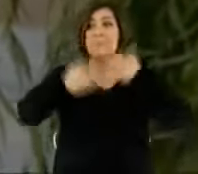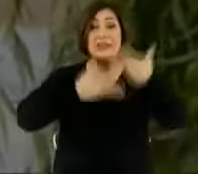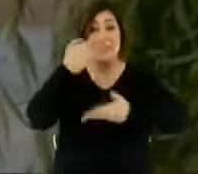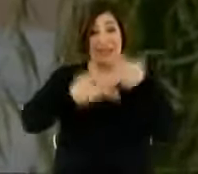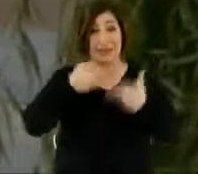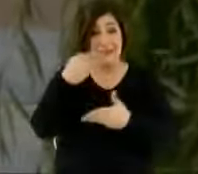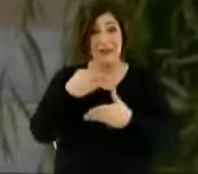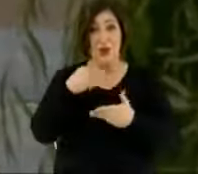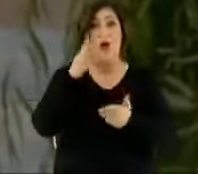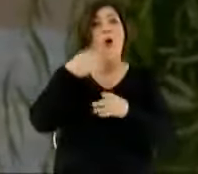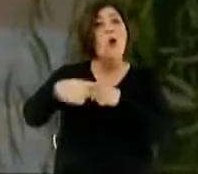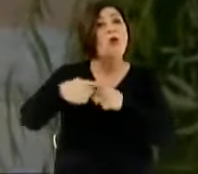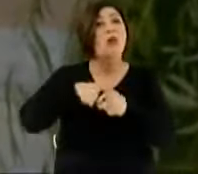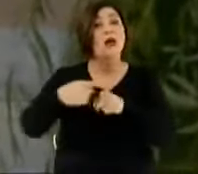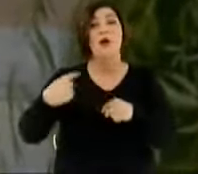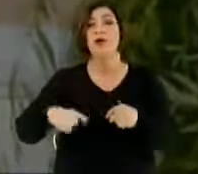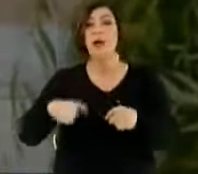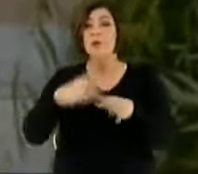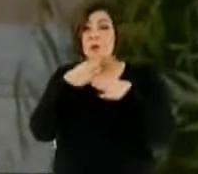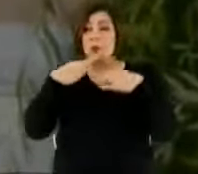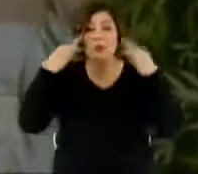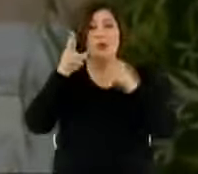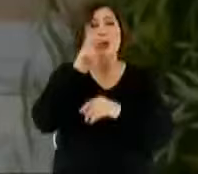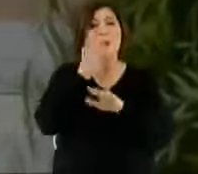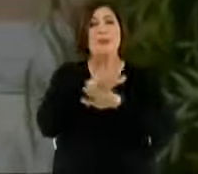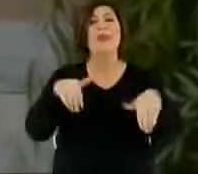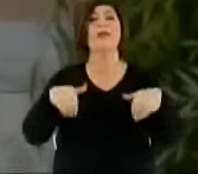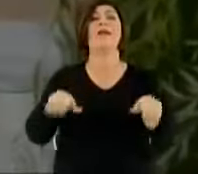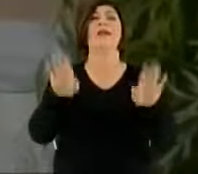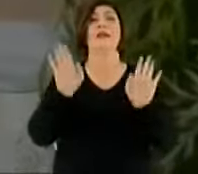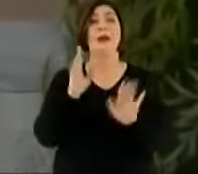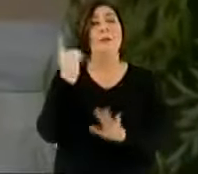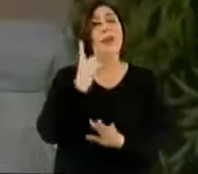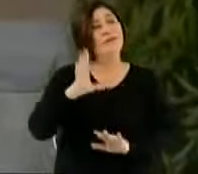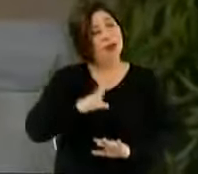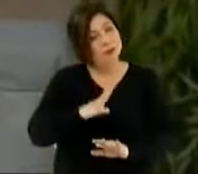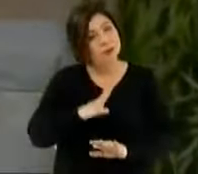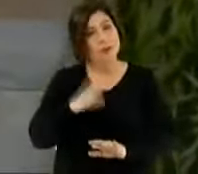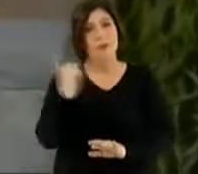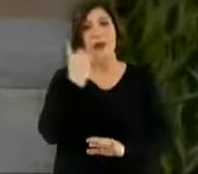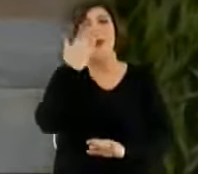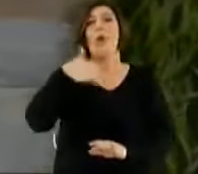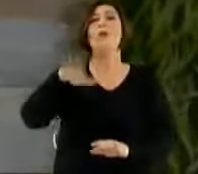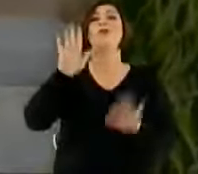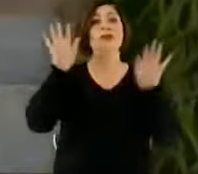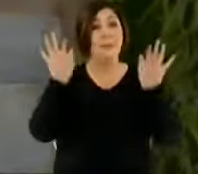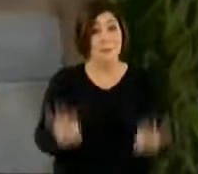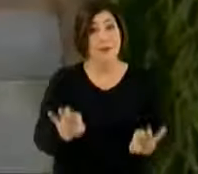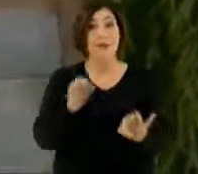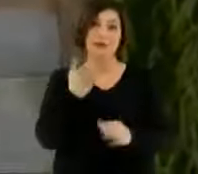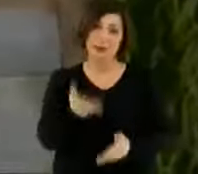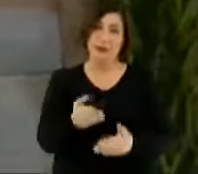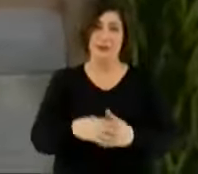Masalların ortak özellikleri mutlu sonla bitmeleri değildir. Bir varmış, bir yokmuş diye